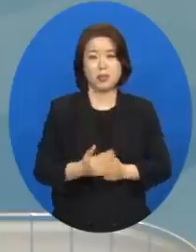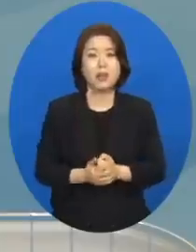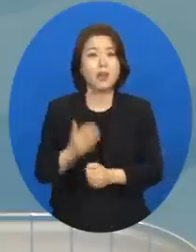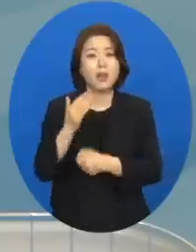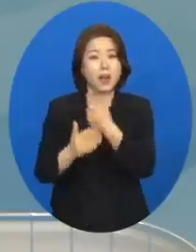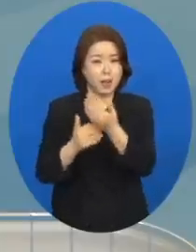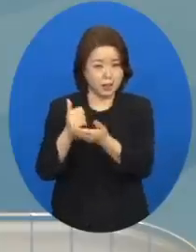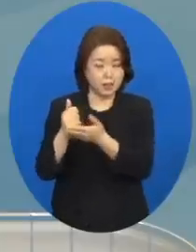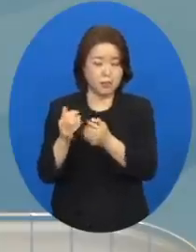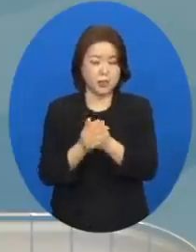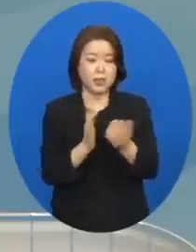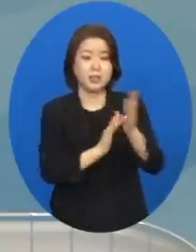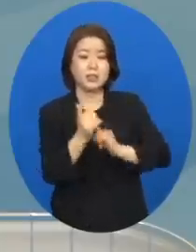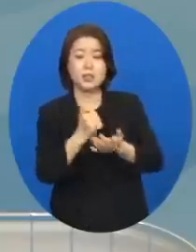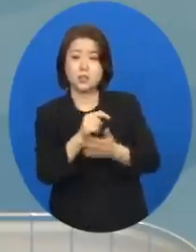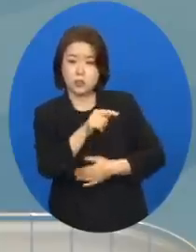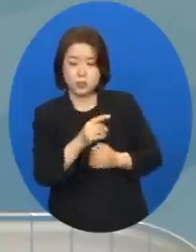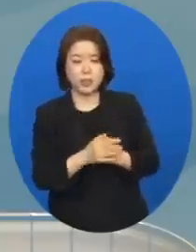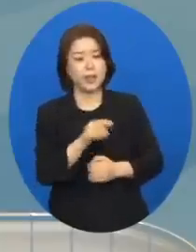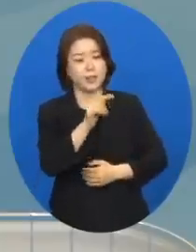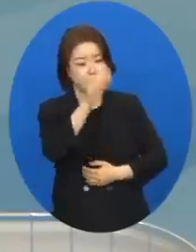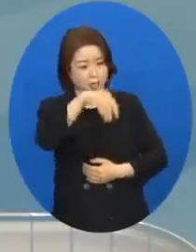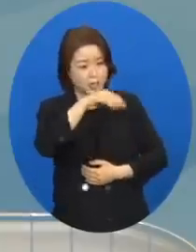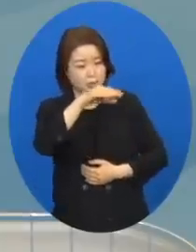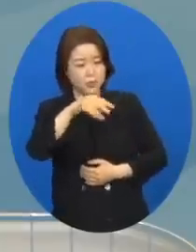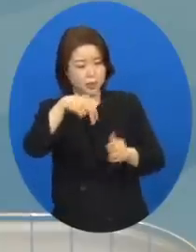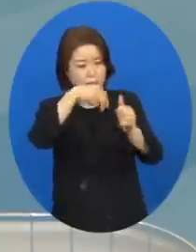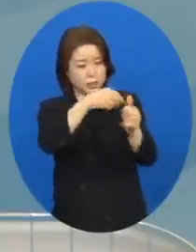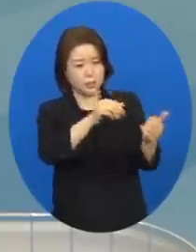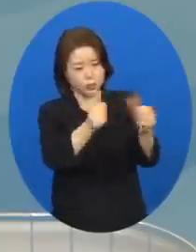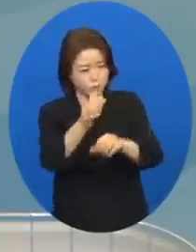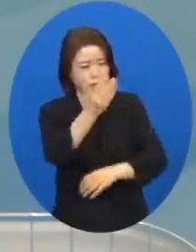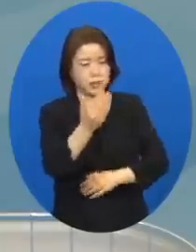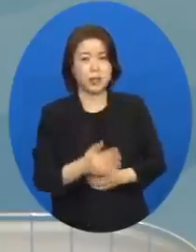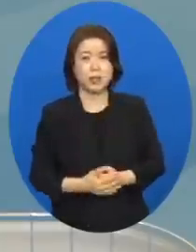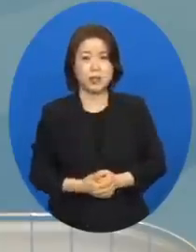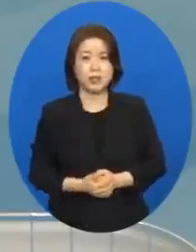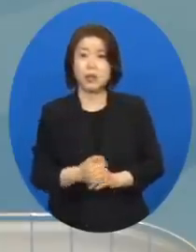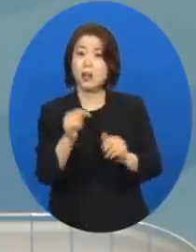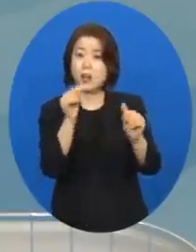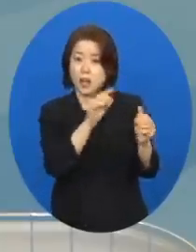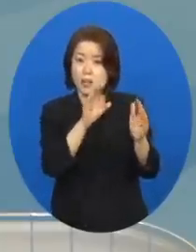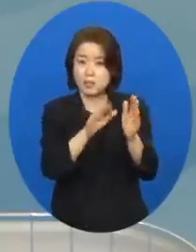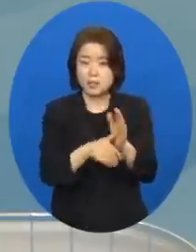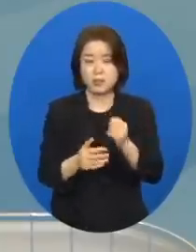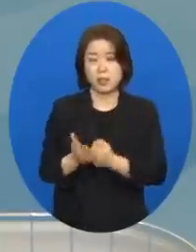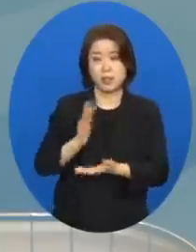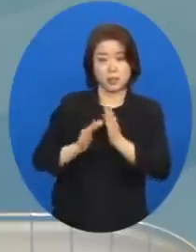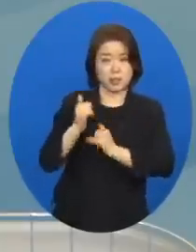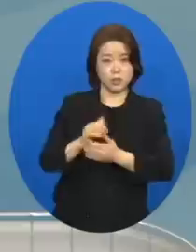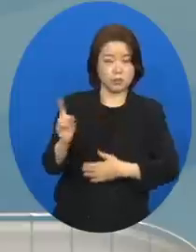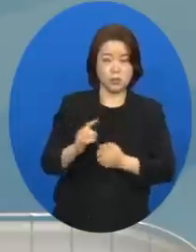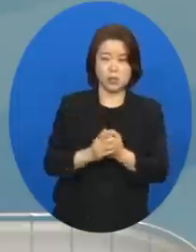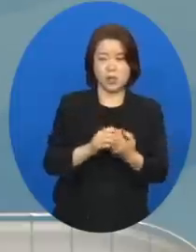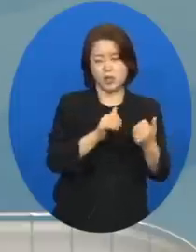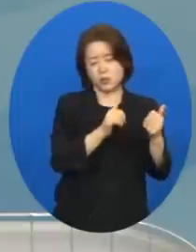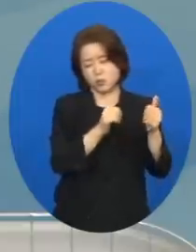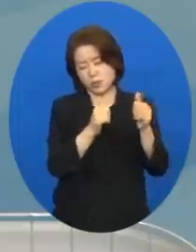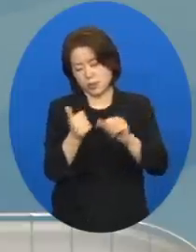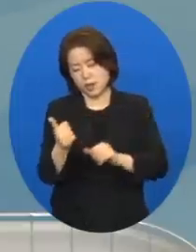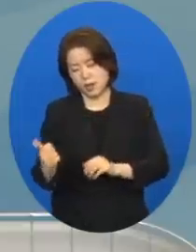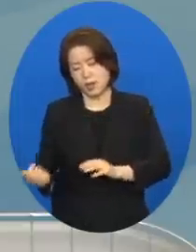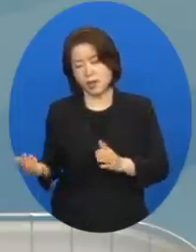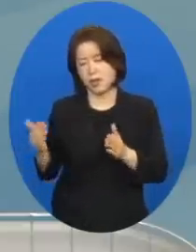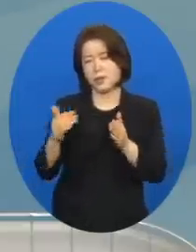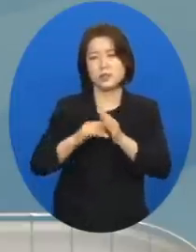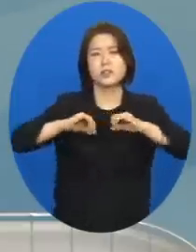하나님께서 예수님에게 네가 십자가에서 죽어야 되겠다. 그럴 때 예수님은 죽기까지